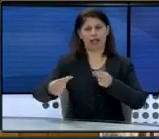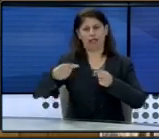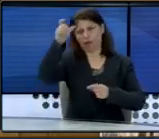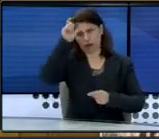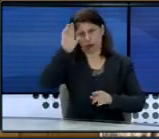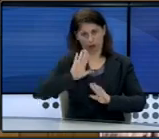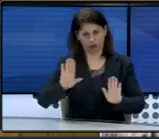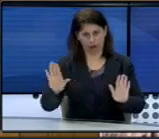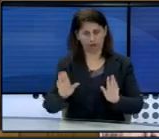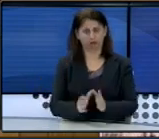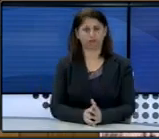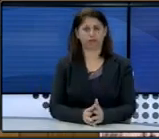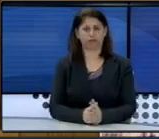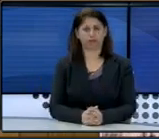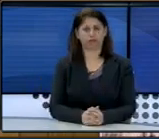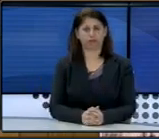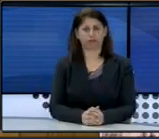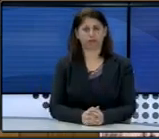Τουρκία.